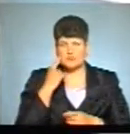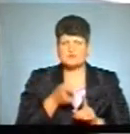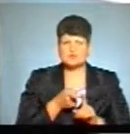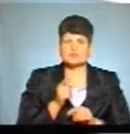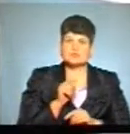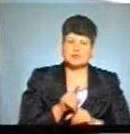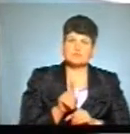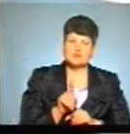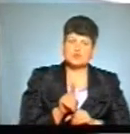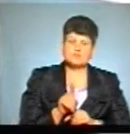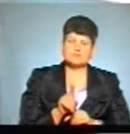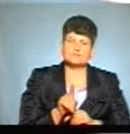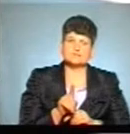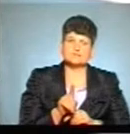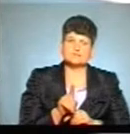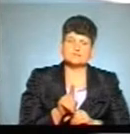технічні,